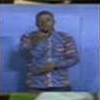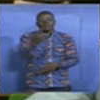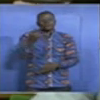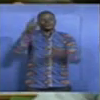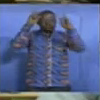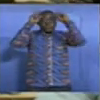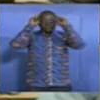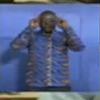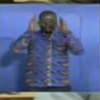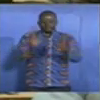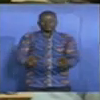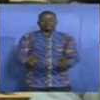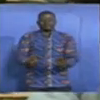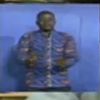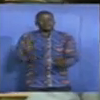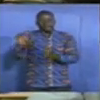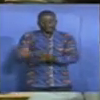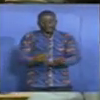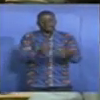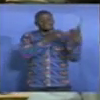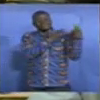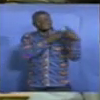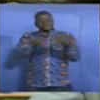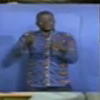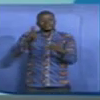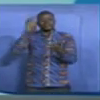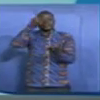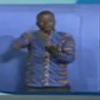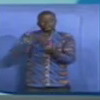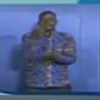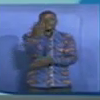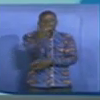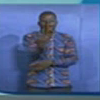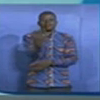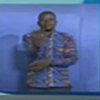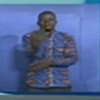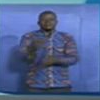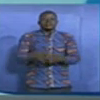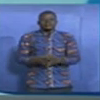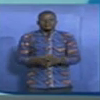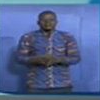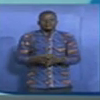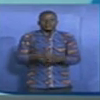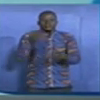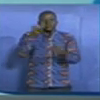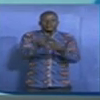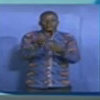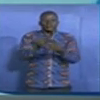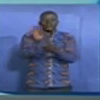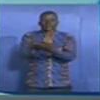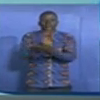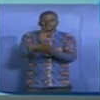Kizerbo, initié depuis 2004. Un mot de cinéma dans ce journal.